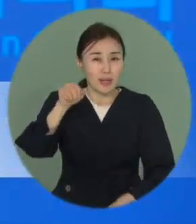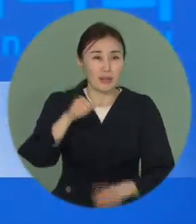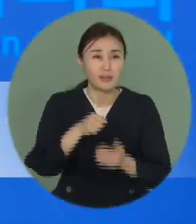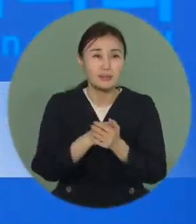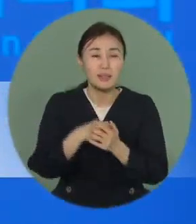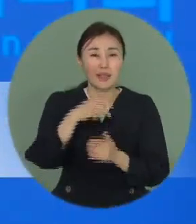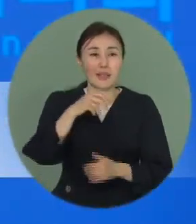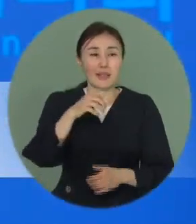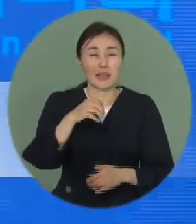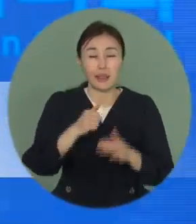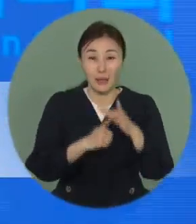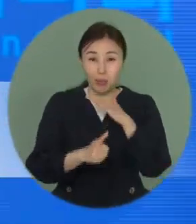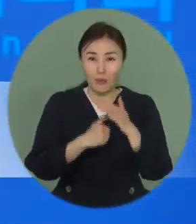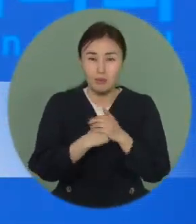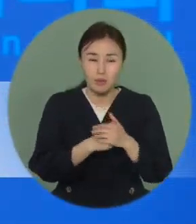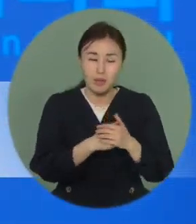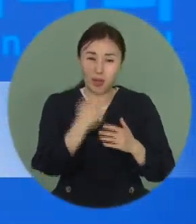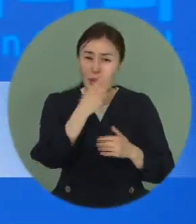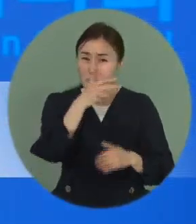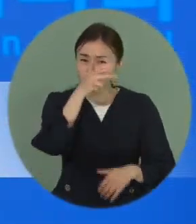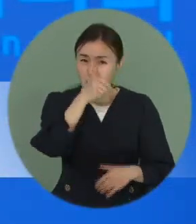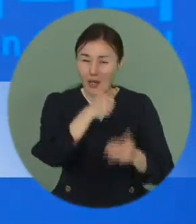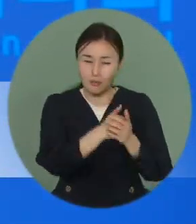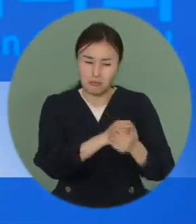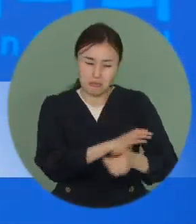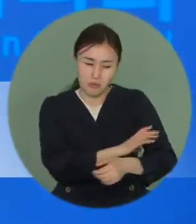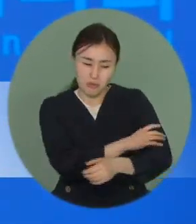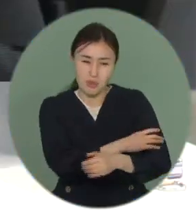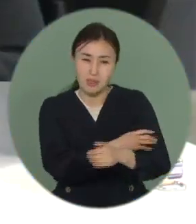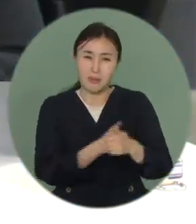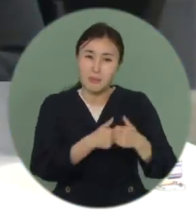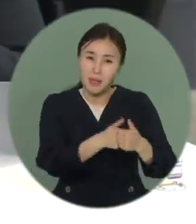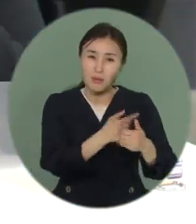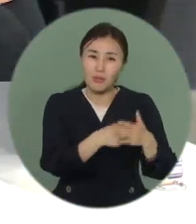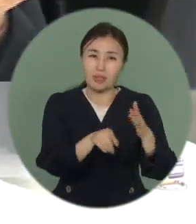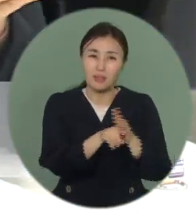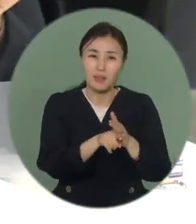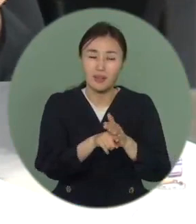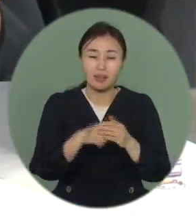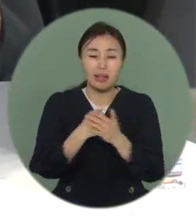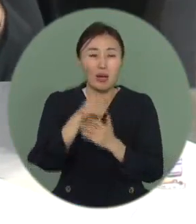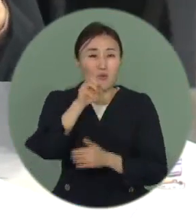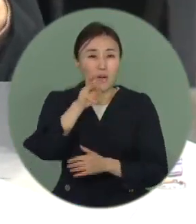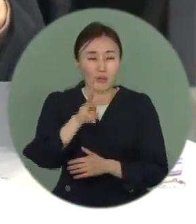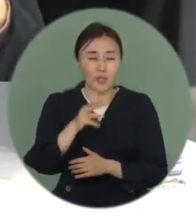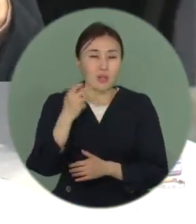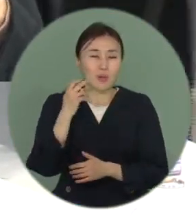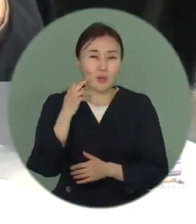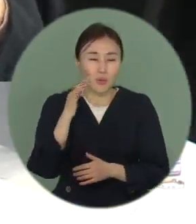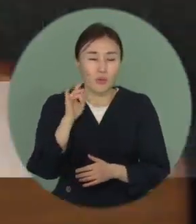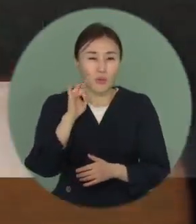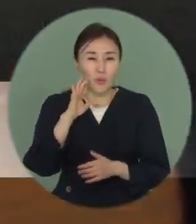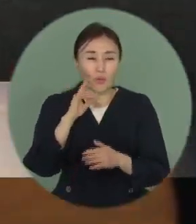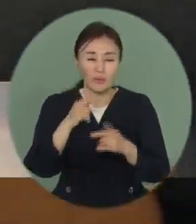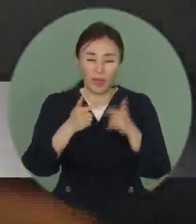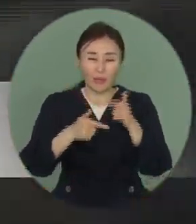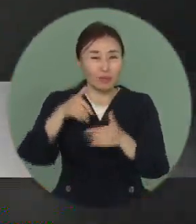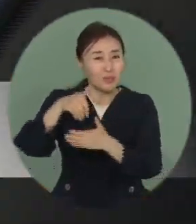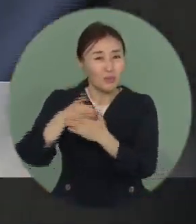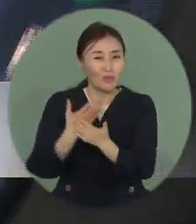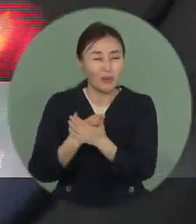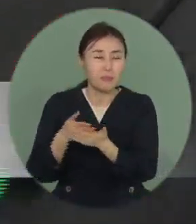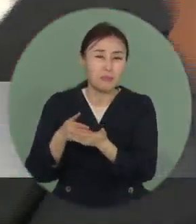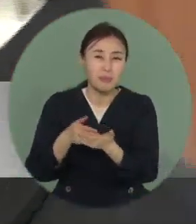독재에 맞서 싸우기 위한 정권 교체 희망의 소나무를 광주에 심어 달라며 지지를 호소했습니다 또